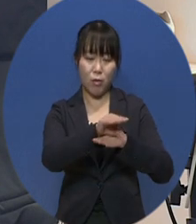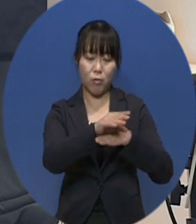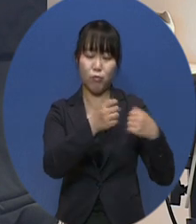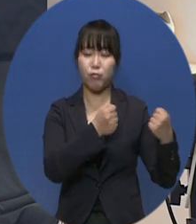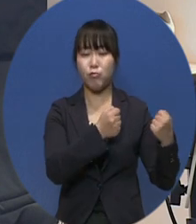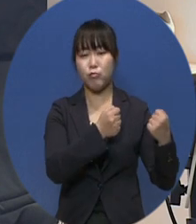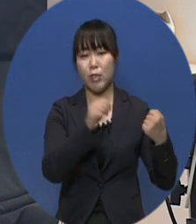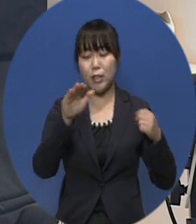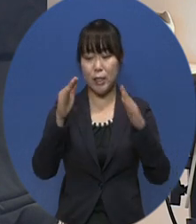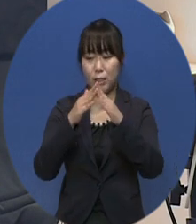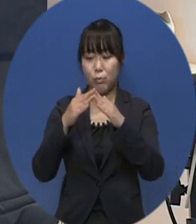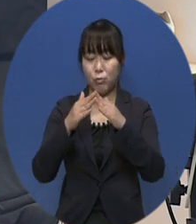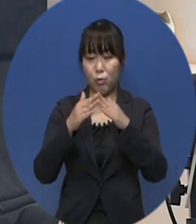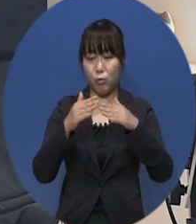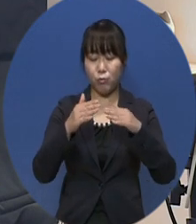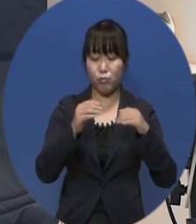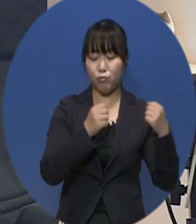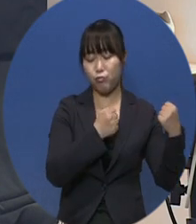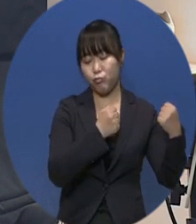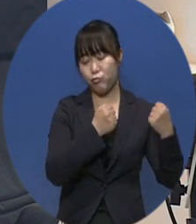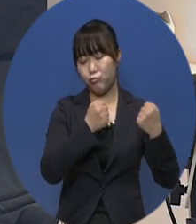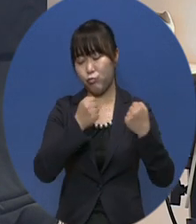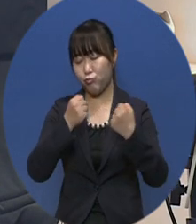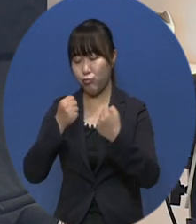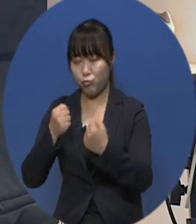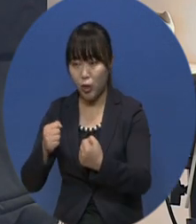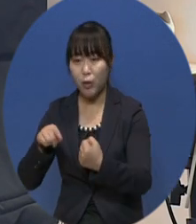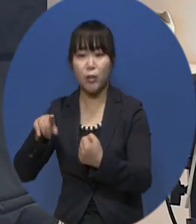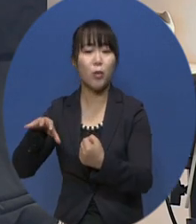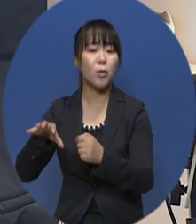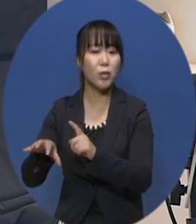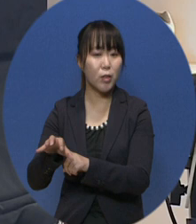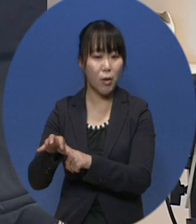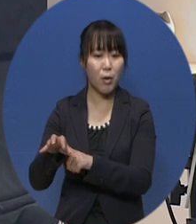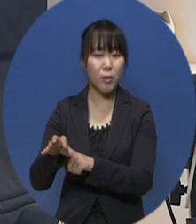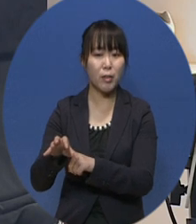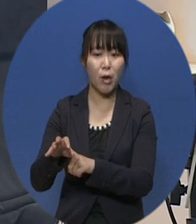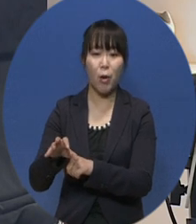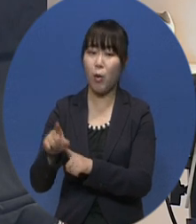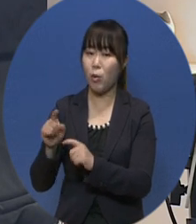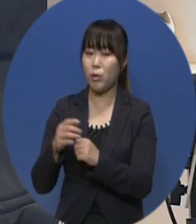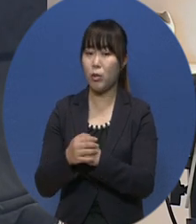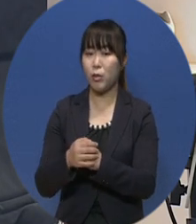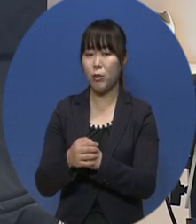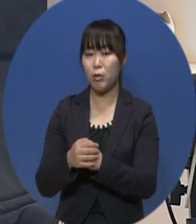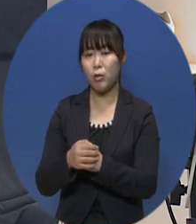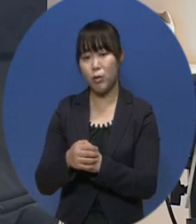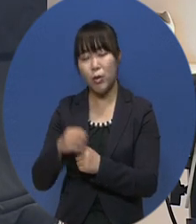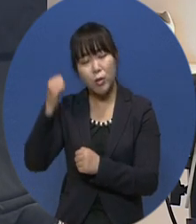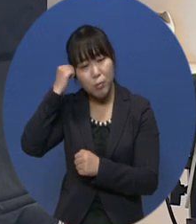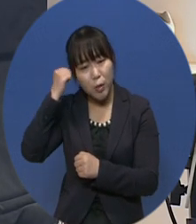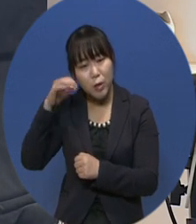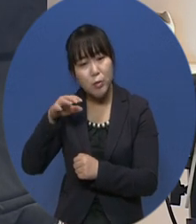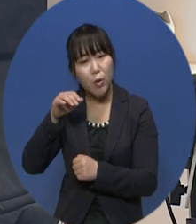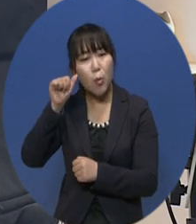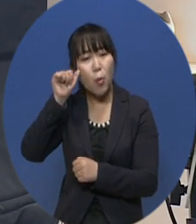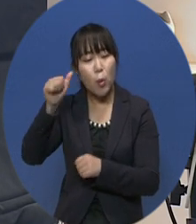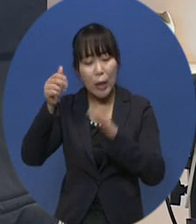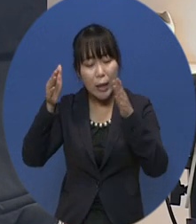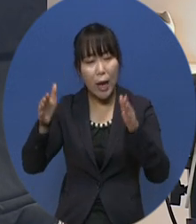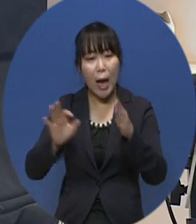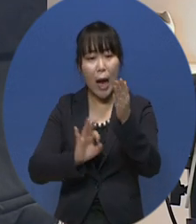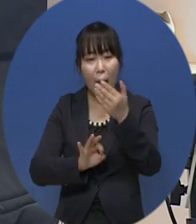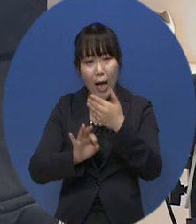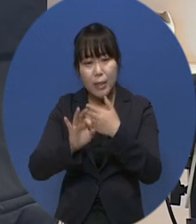가지고 집으로 방문합니다. 네. 집으로 방문해서 거기서 뭐 그 모텔 같은 데 묵으면서 네. 5일을